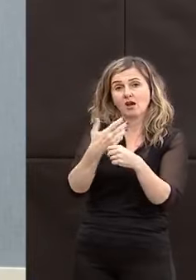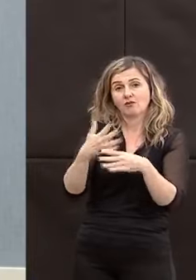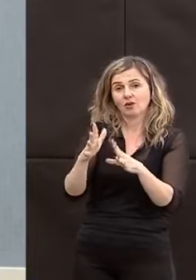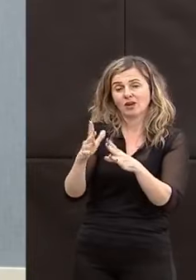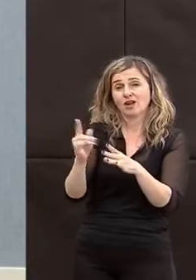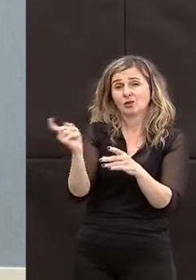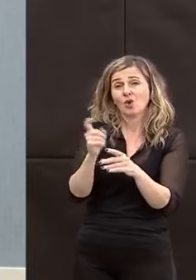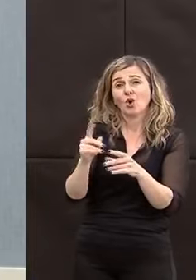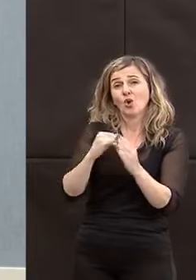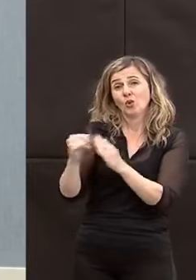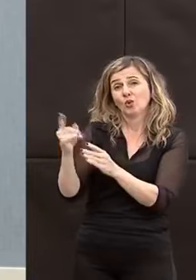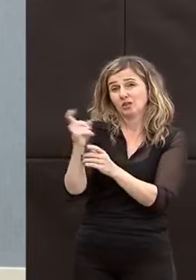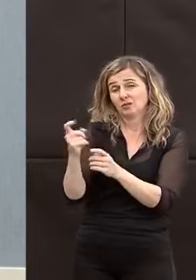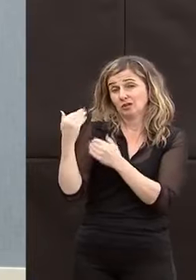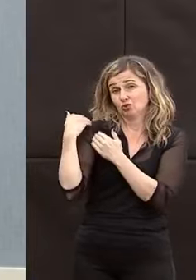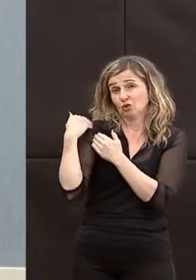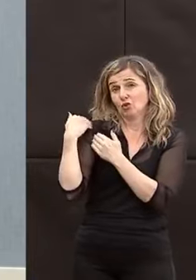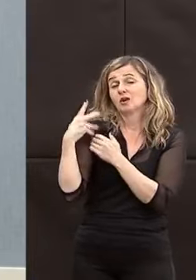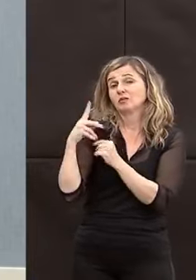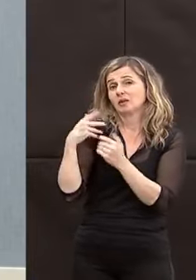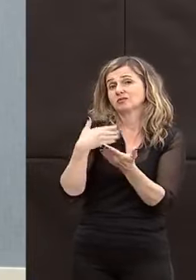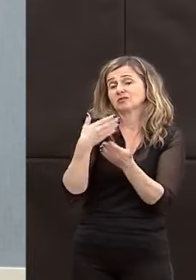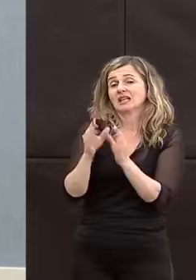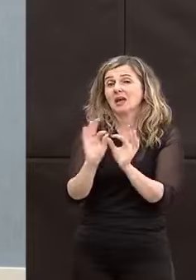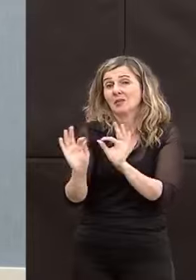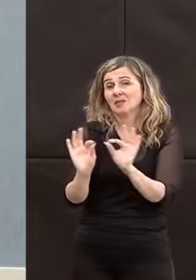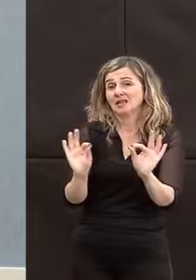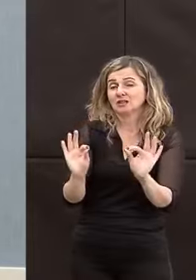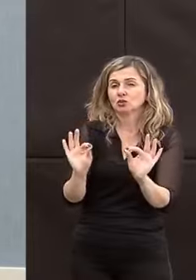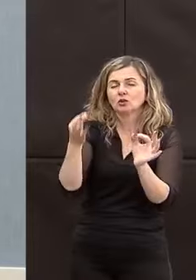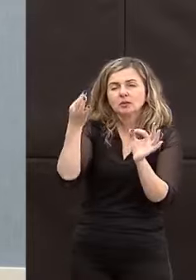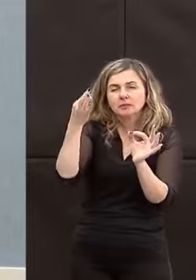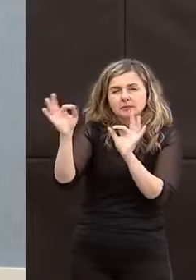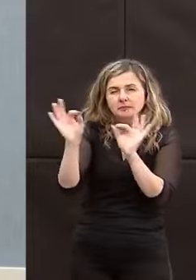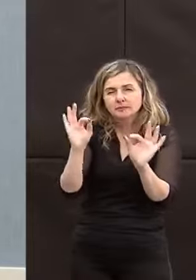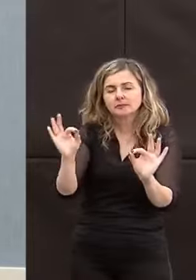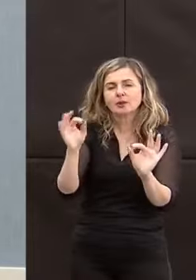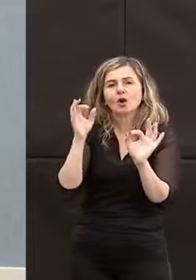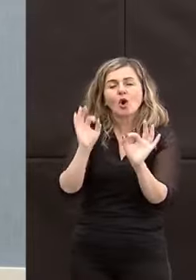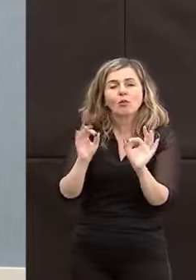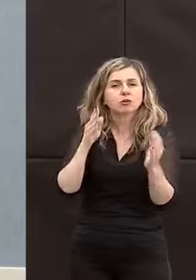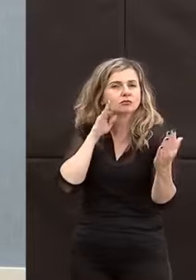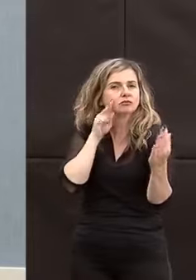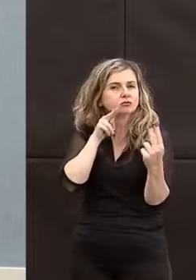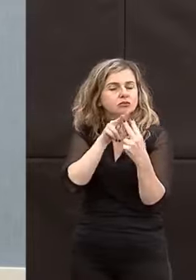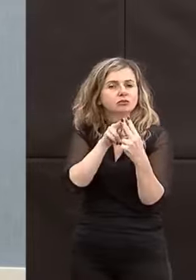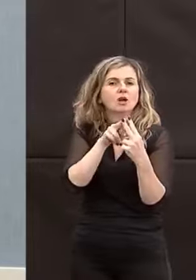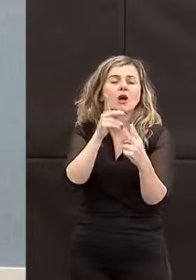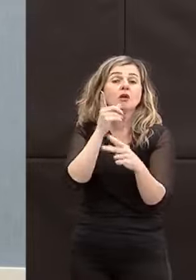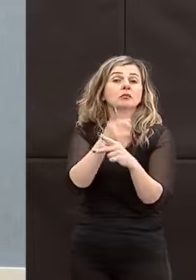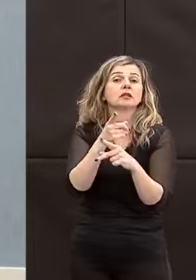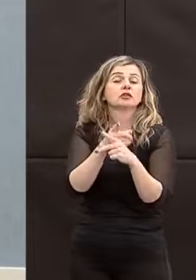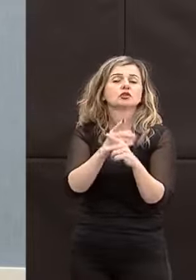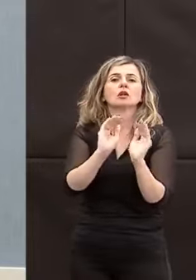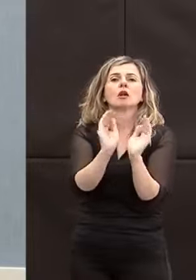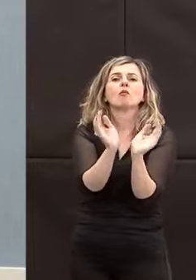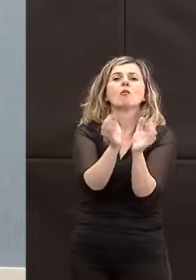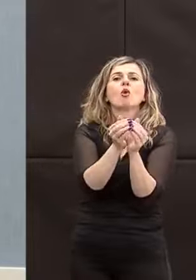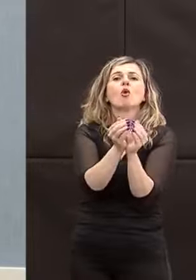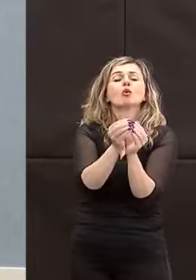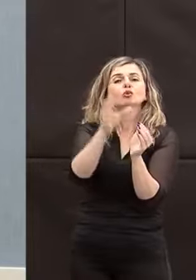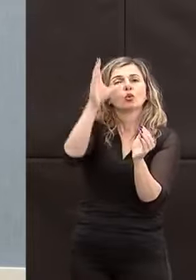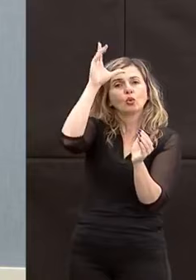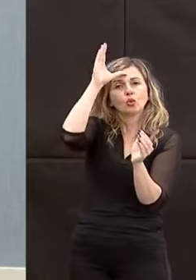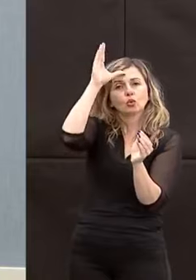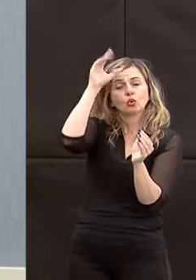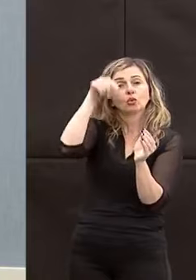ultimi giorni per far sì che ci potessero essere delle misure specifiche che potessero porto andare incontro all'esigenza nel mondo della cultura in questo momento